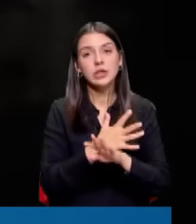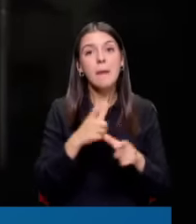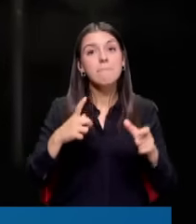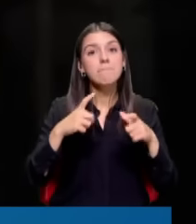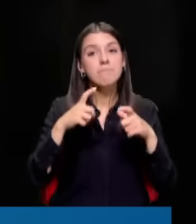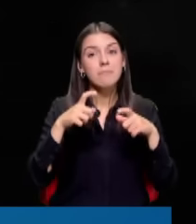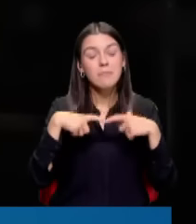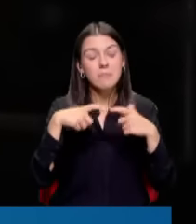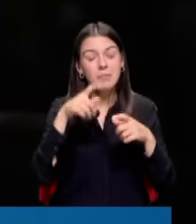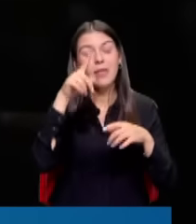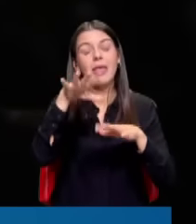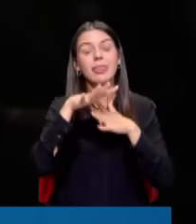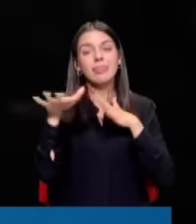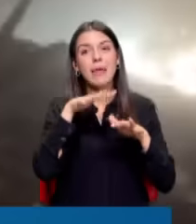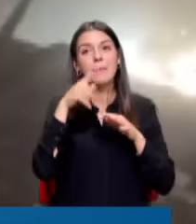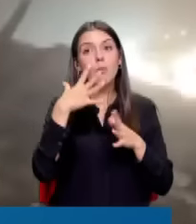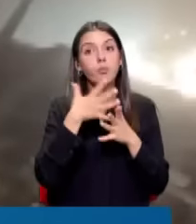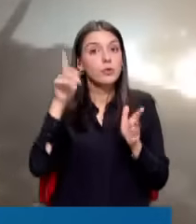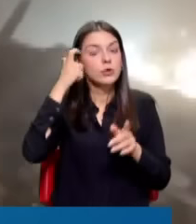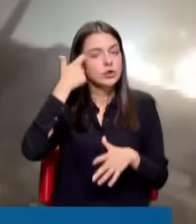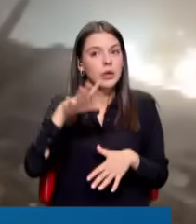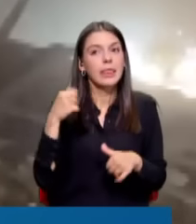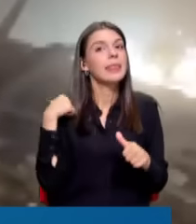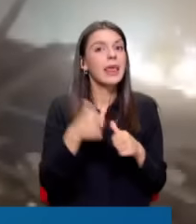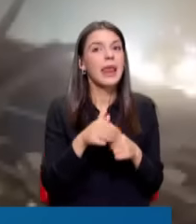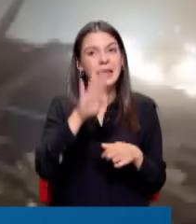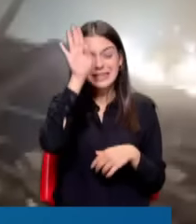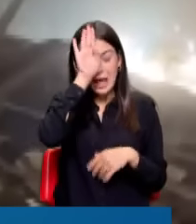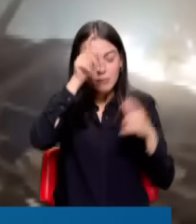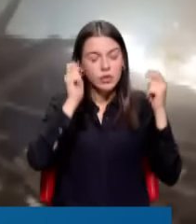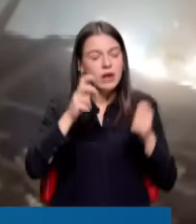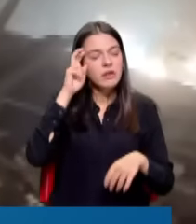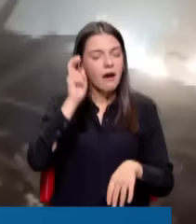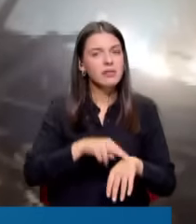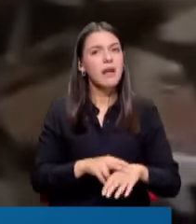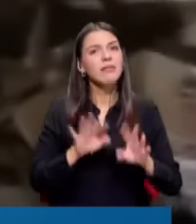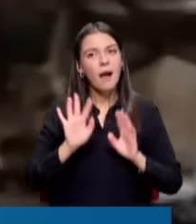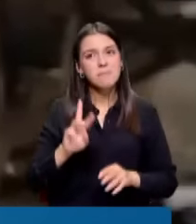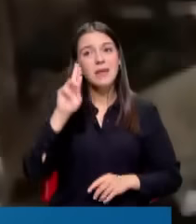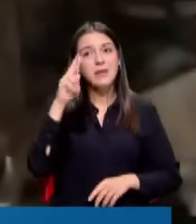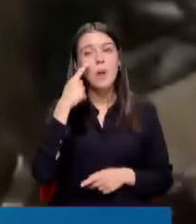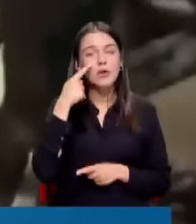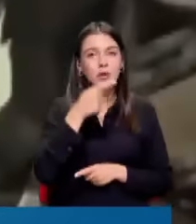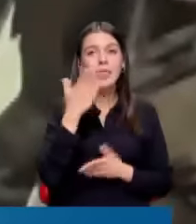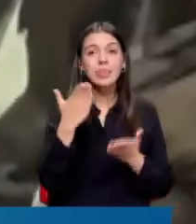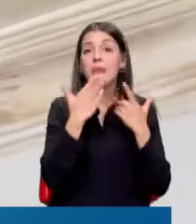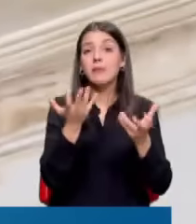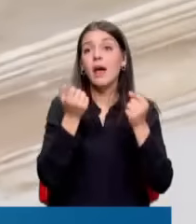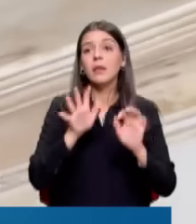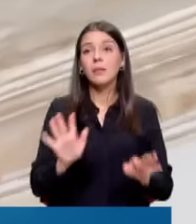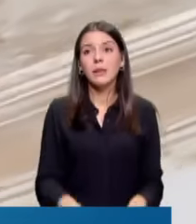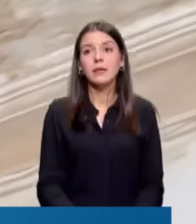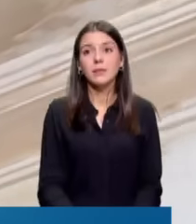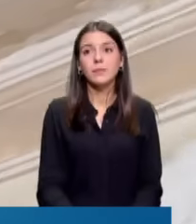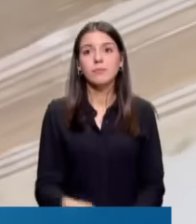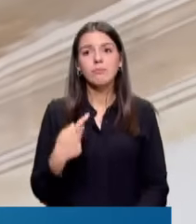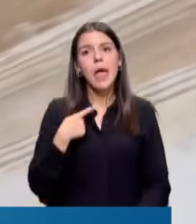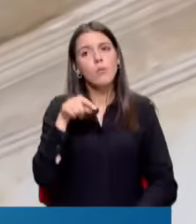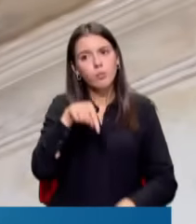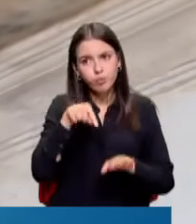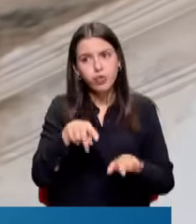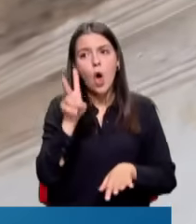merkez depremlerin yarattığı büyük şokla yeniden İstanbul gerçeği hatırlandı, ancak rapor gösteriyor ki ders alınmadı. Ölümümü bekliyorum